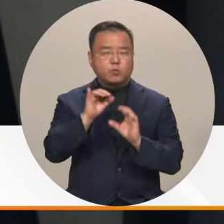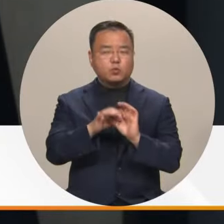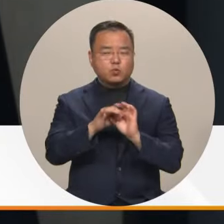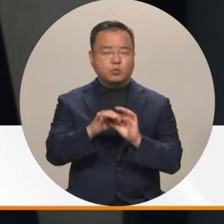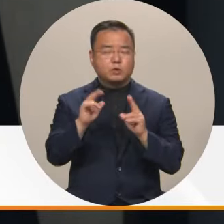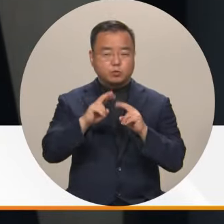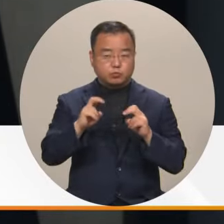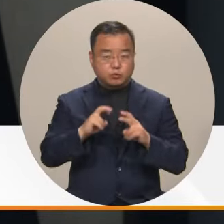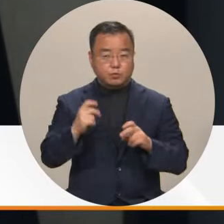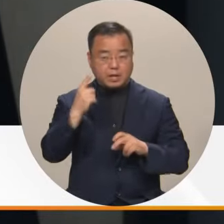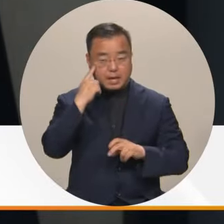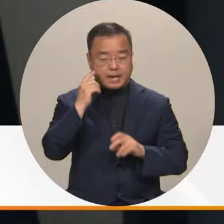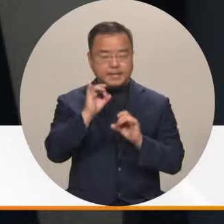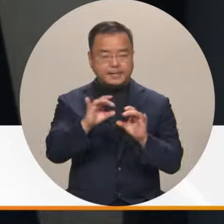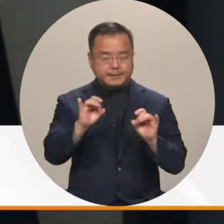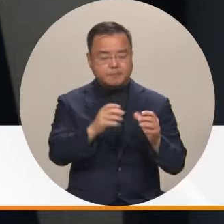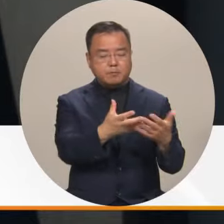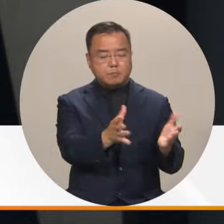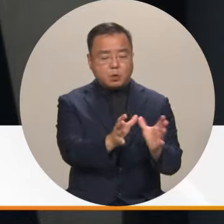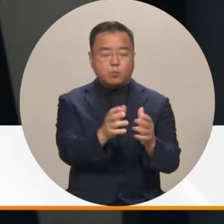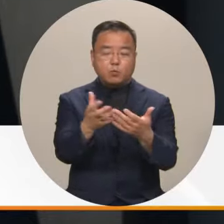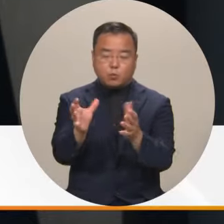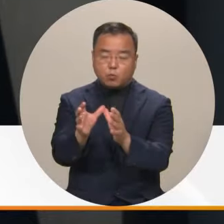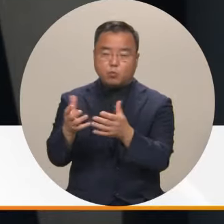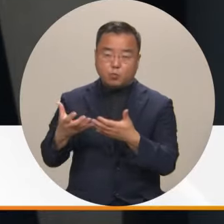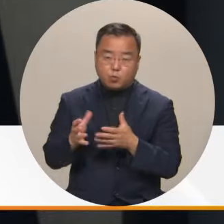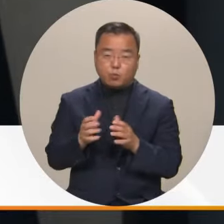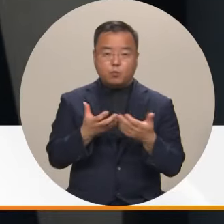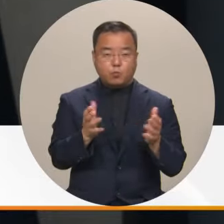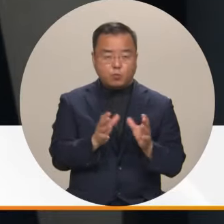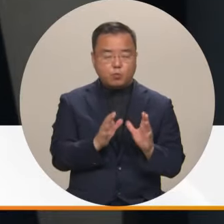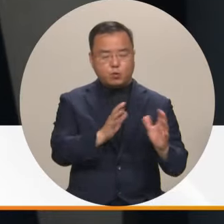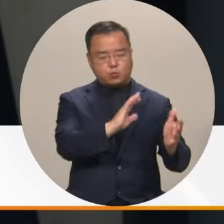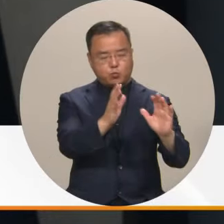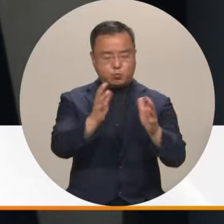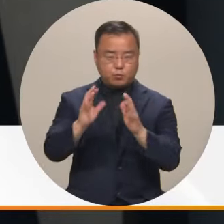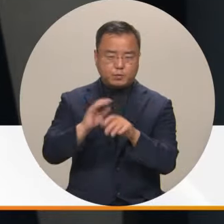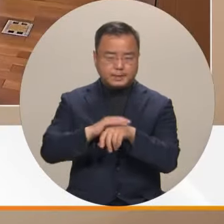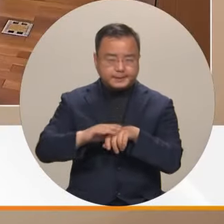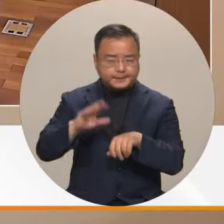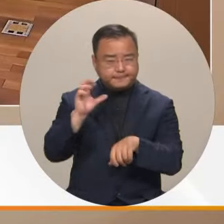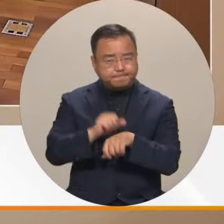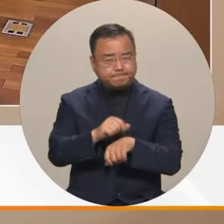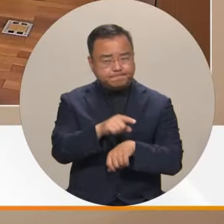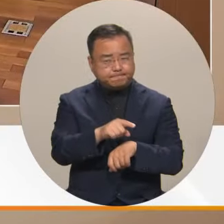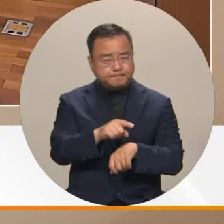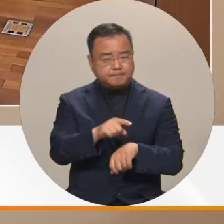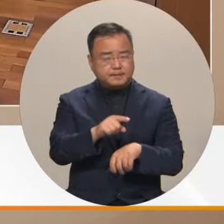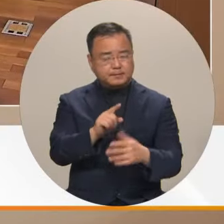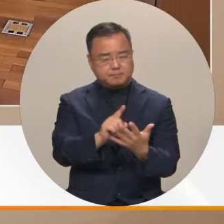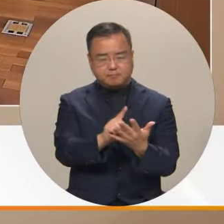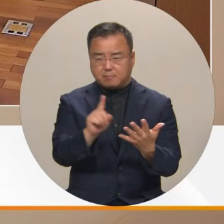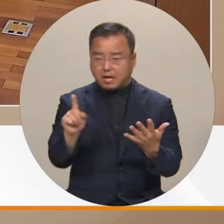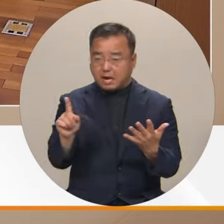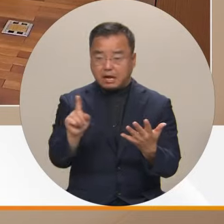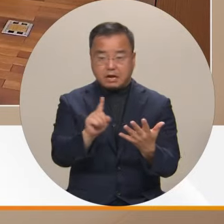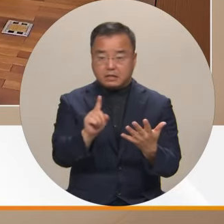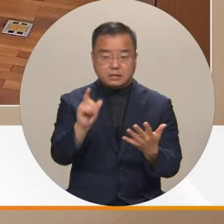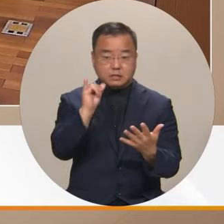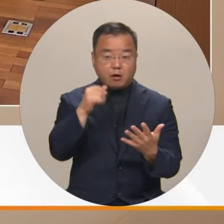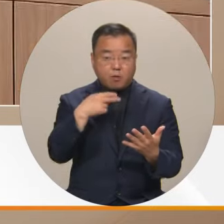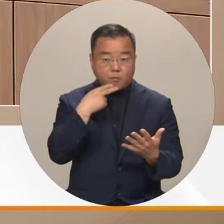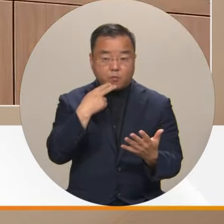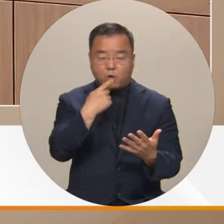해서 정말 각 소 집단들이 제대로 수업은 하고 있는 그러니까 토론을 하고 있는지 그들 중에서 혹시 소외된 학생 없는지 뭐 이런